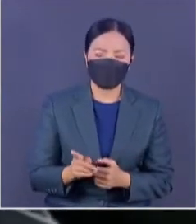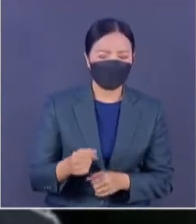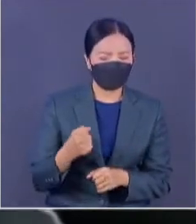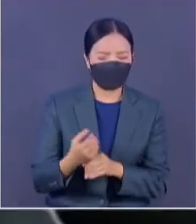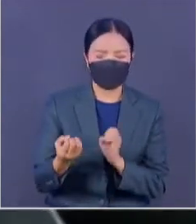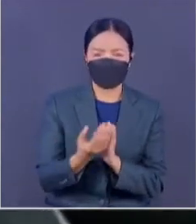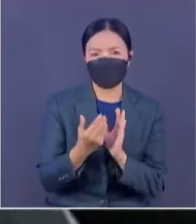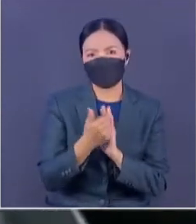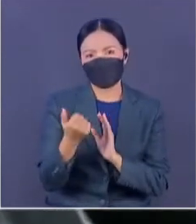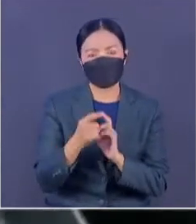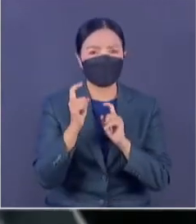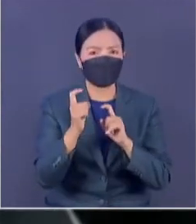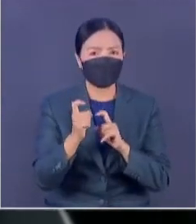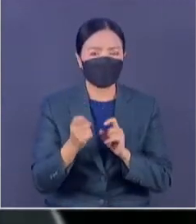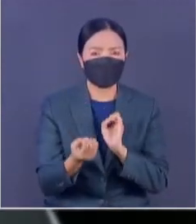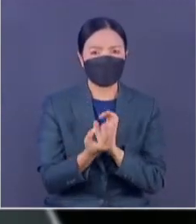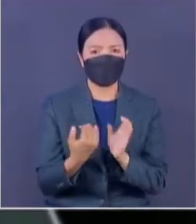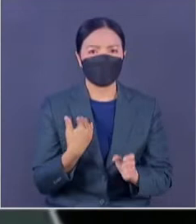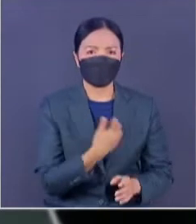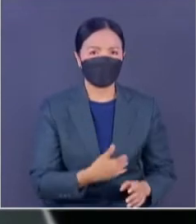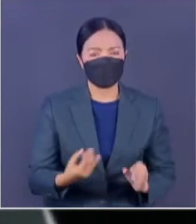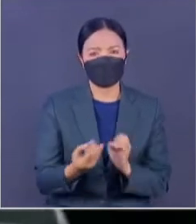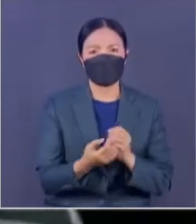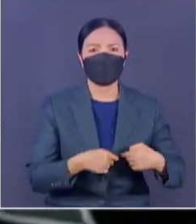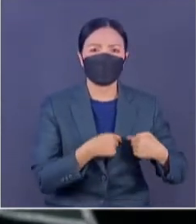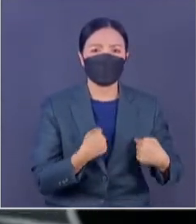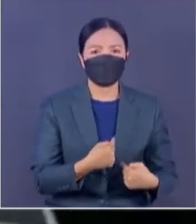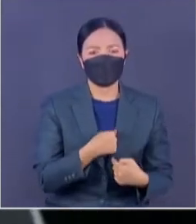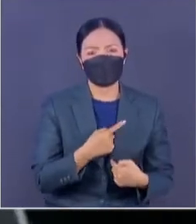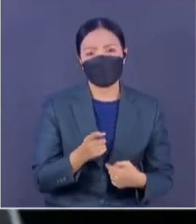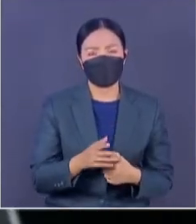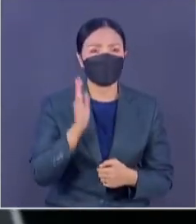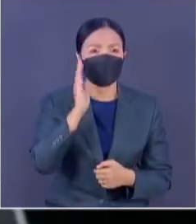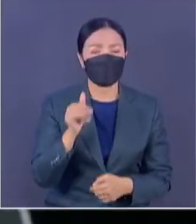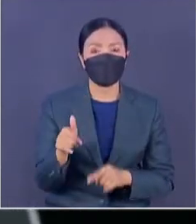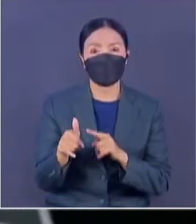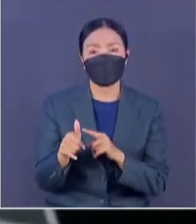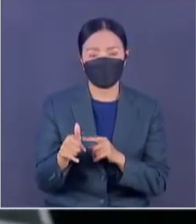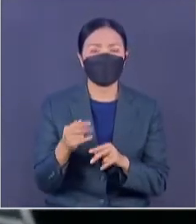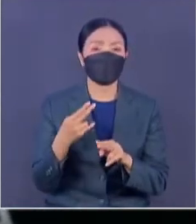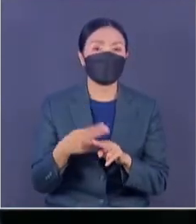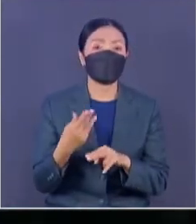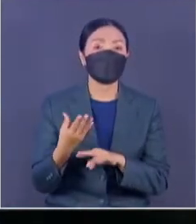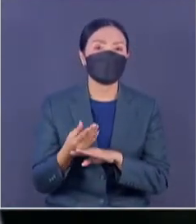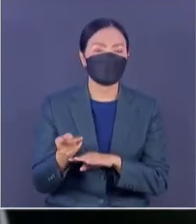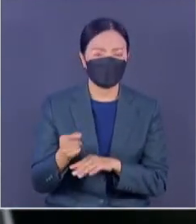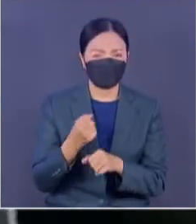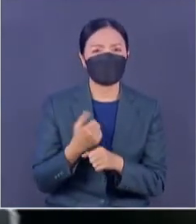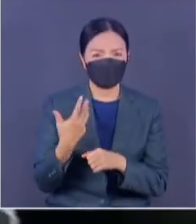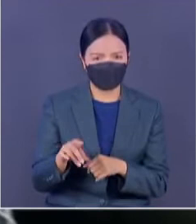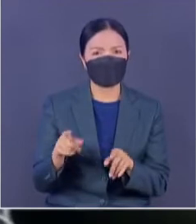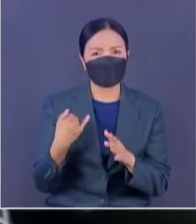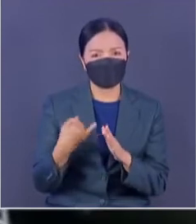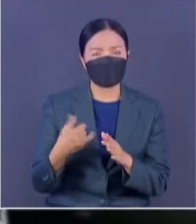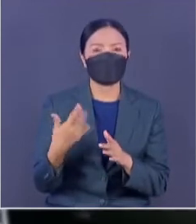ายผู้อื่นได้รับอันตรายแก่กายและจิตใจและจากการตรวจสอบพบว่านายเพชรน้ำหนึ่งเคยก่อเหตุลักษณะนี้บน